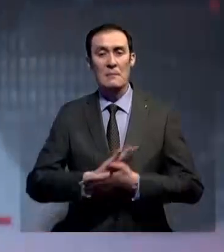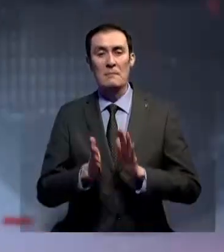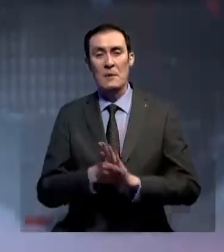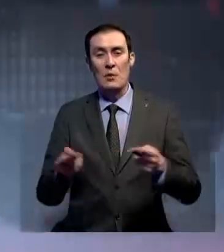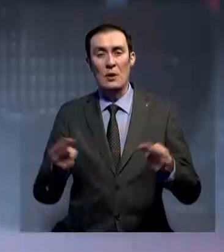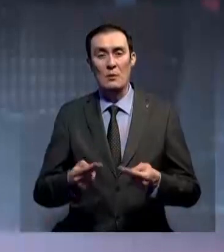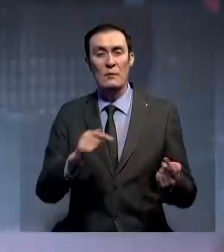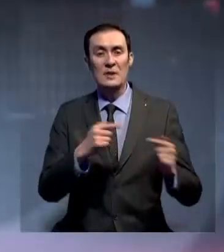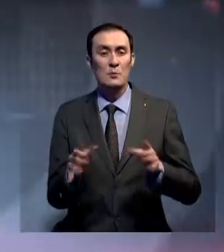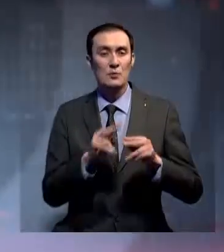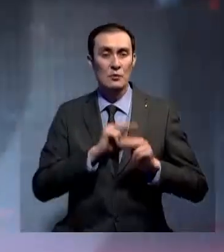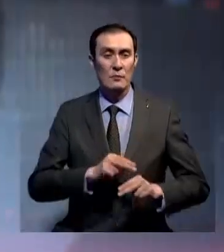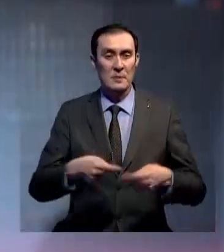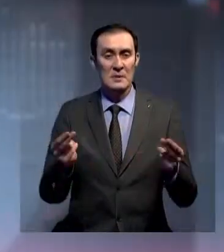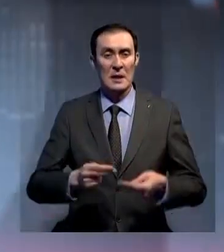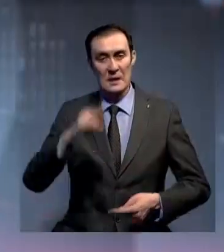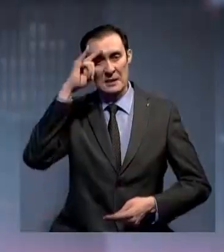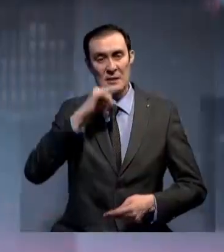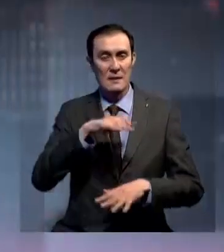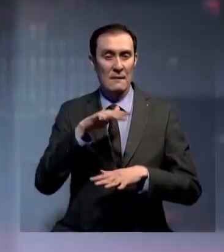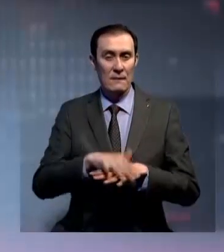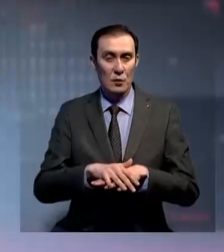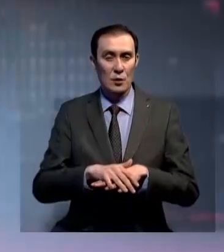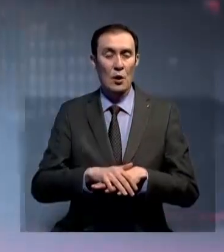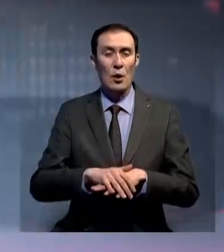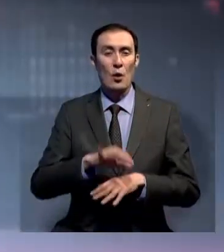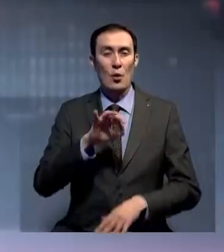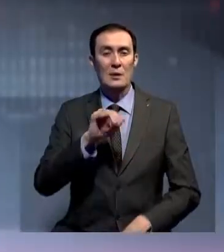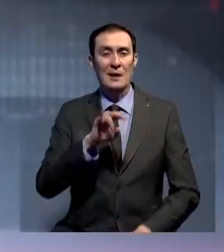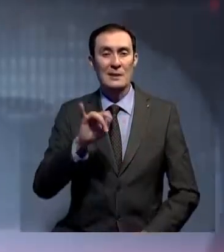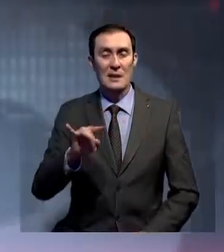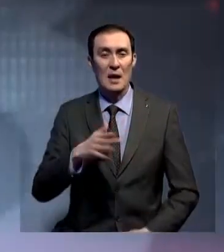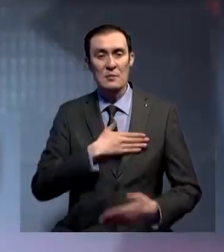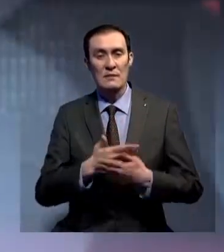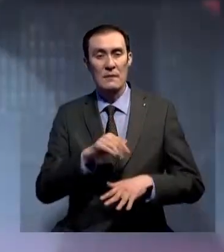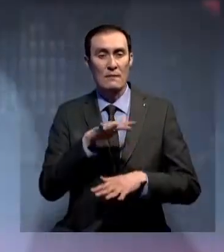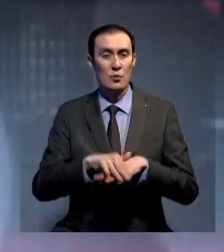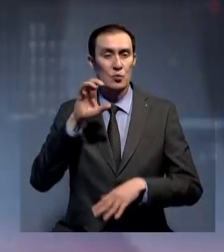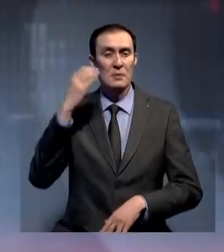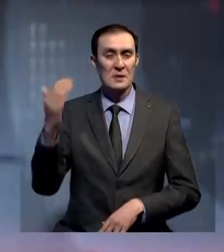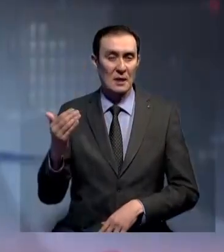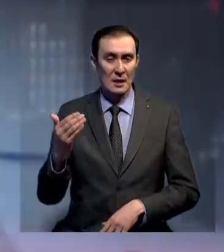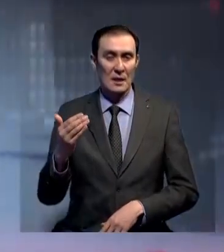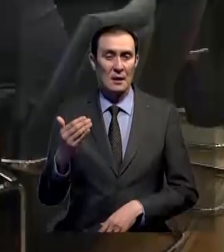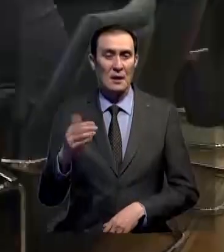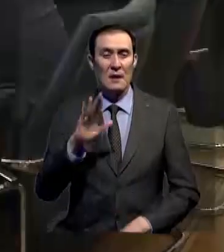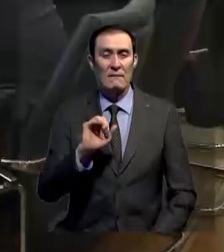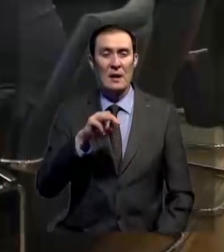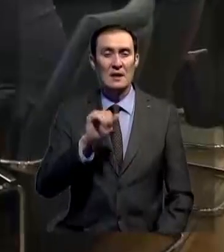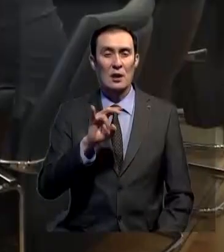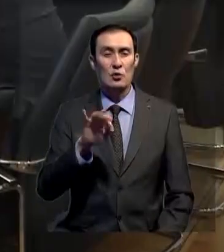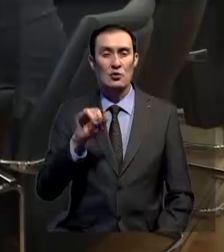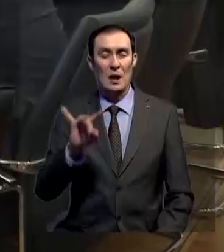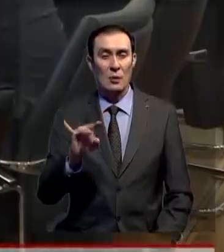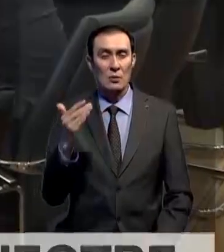Меморандум о взаимном сотрудничестве подписали казахстанский фонд «Отандастар» и общественный фонд Узбекистана «Ватандушлар».